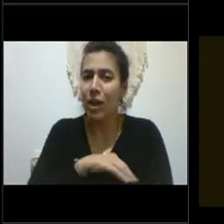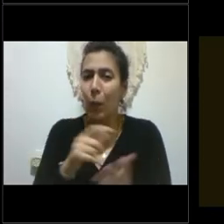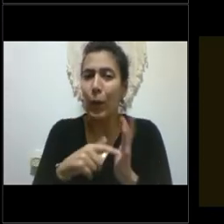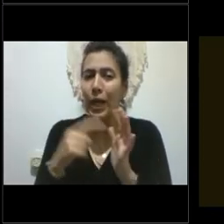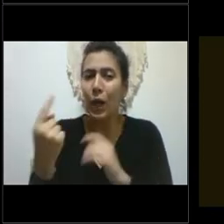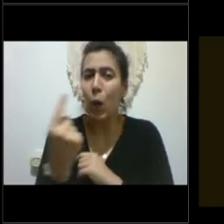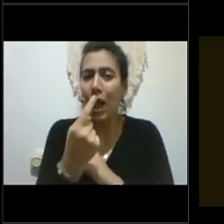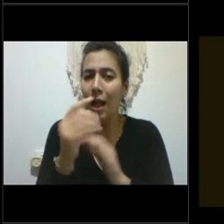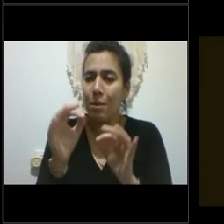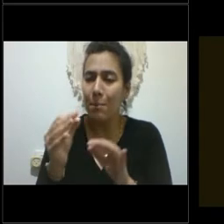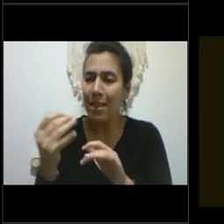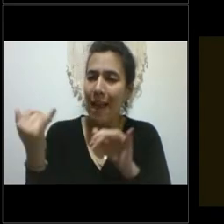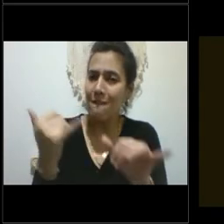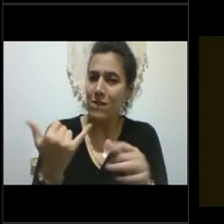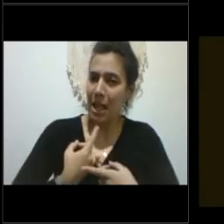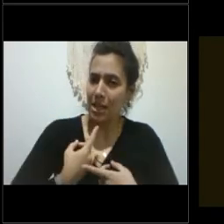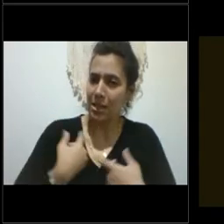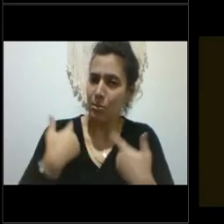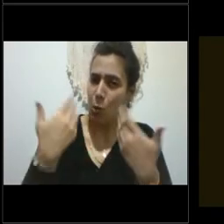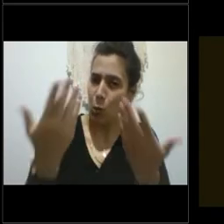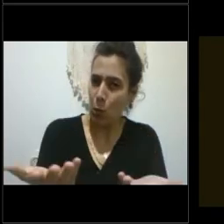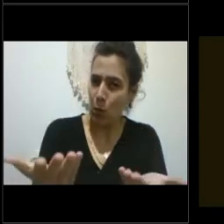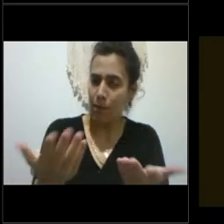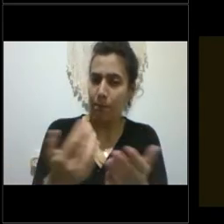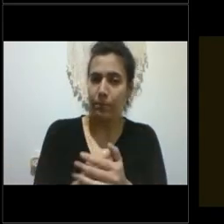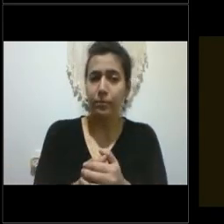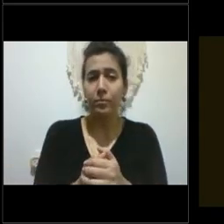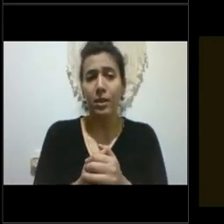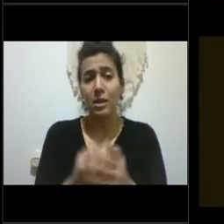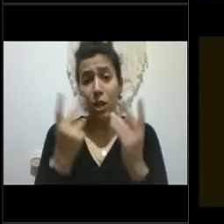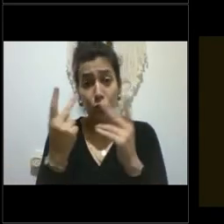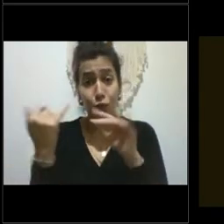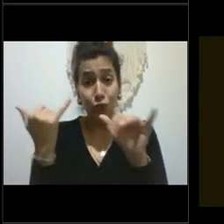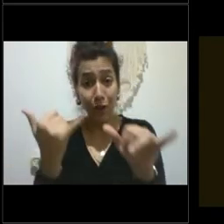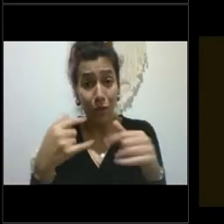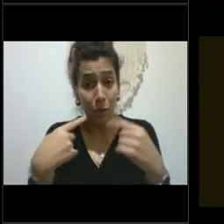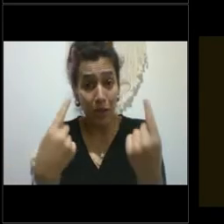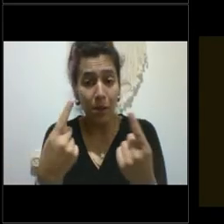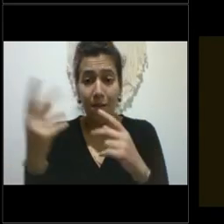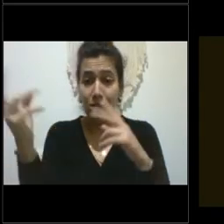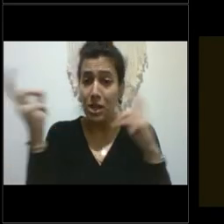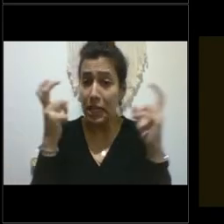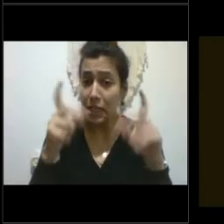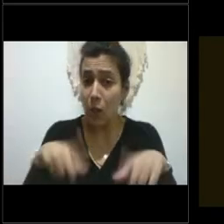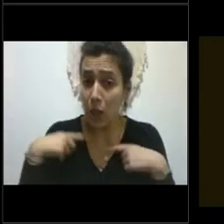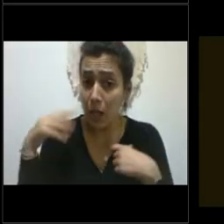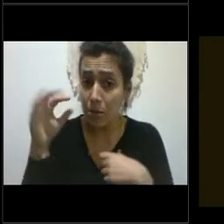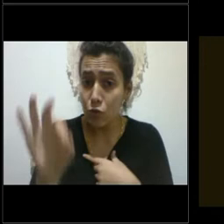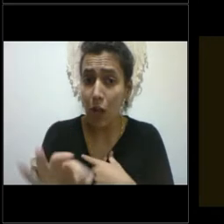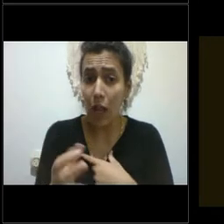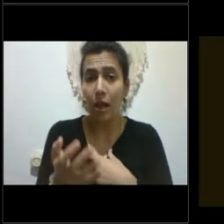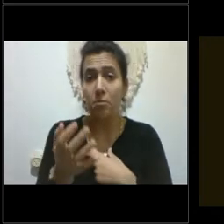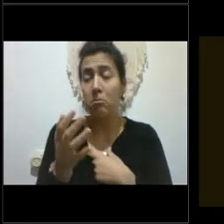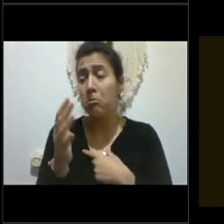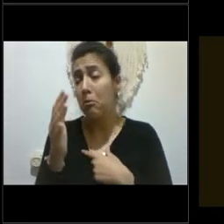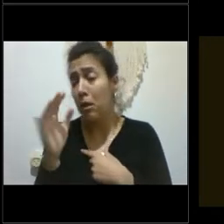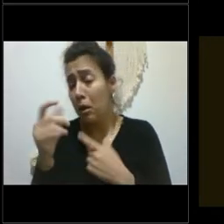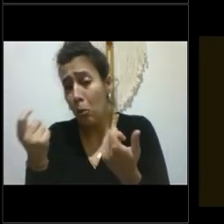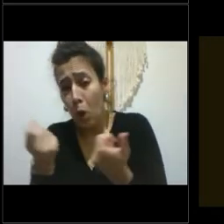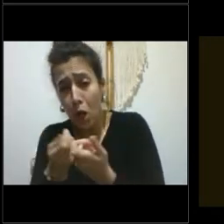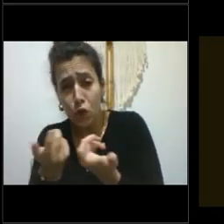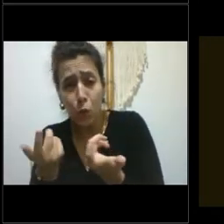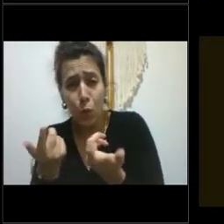אז יותר משתביאו את עצמכם, ואת הניסיון לחיים שלכם, בין אם הוא קשור לנדלן או בין אם לא, יש לכם מה